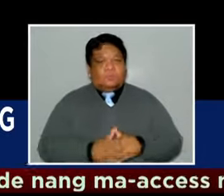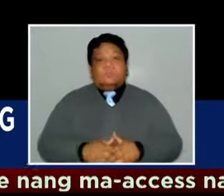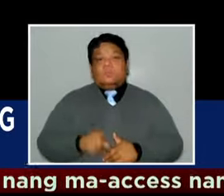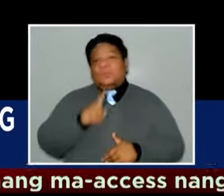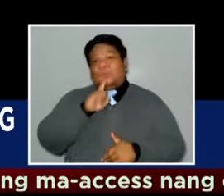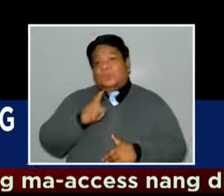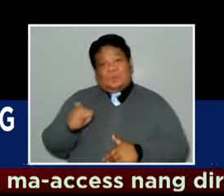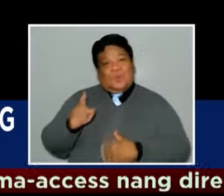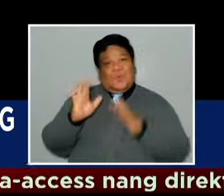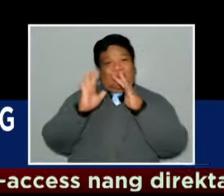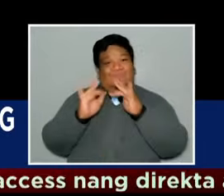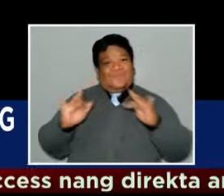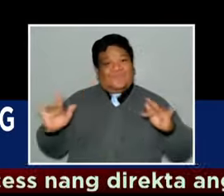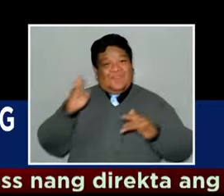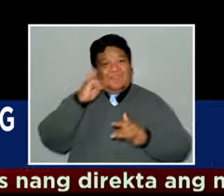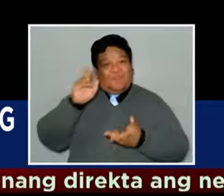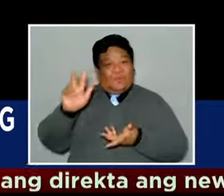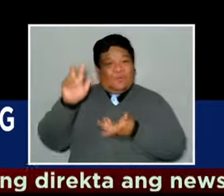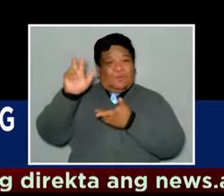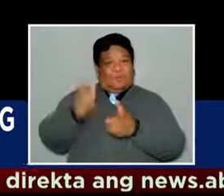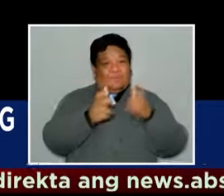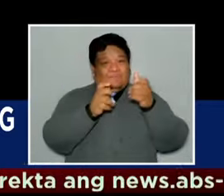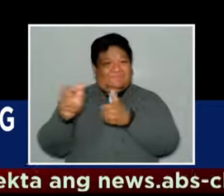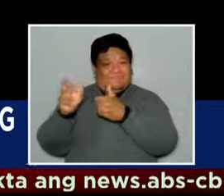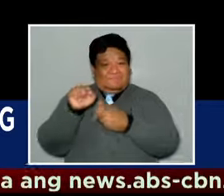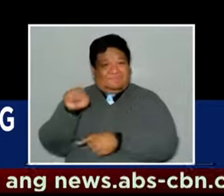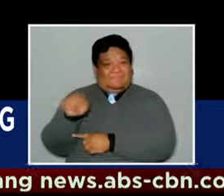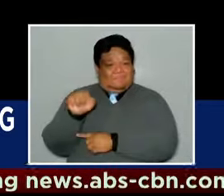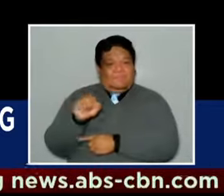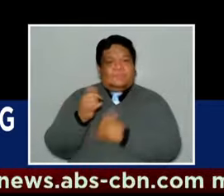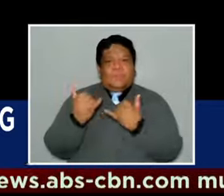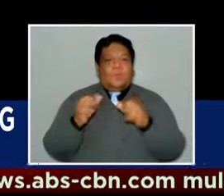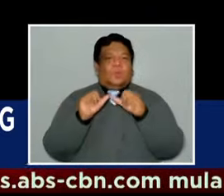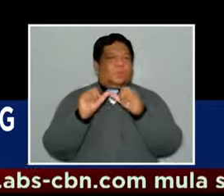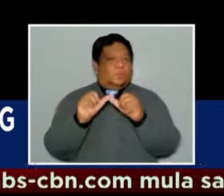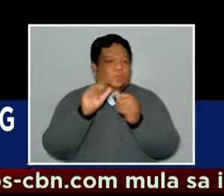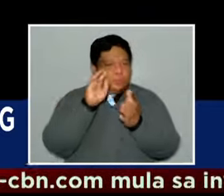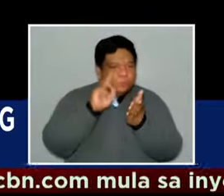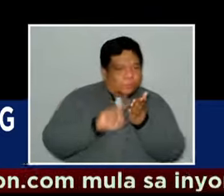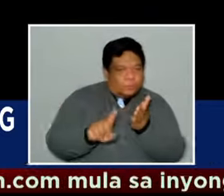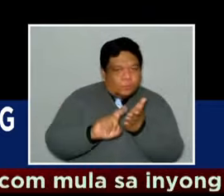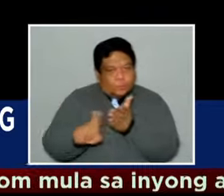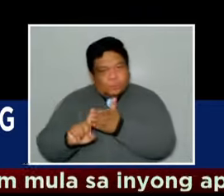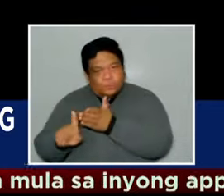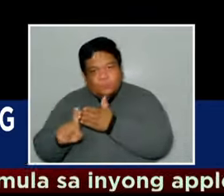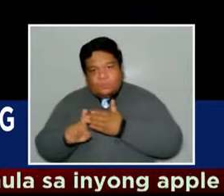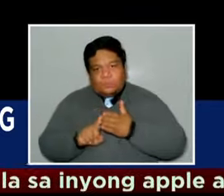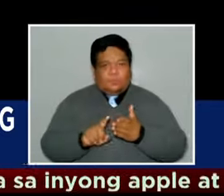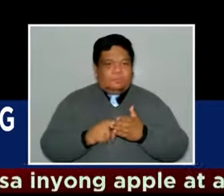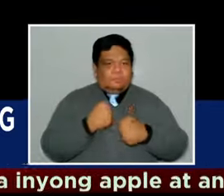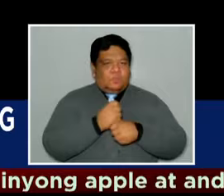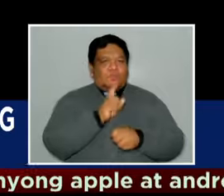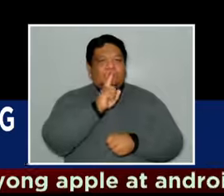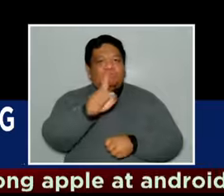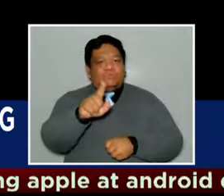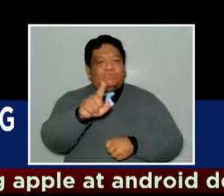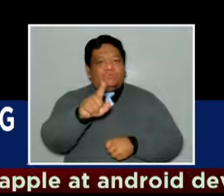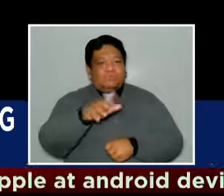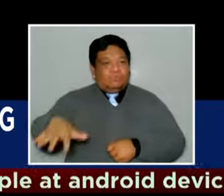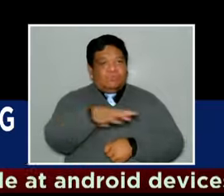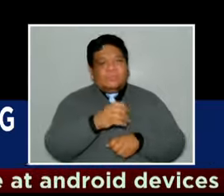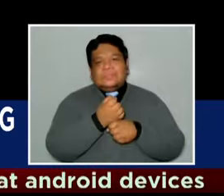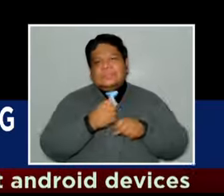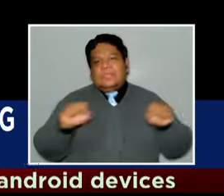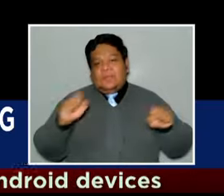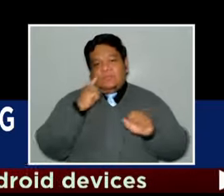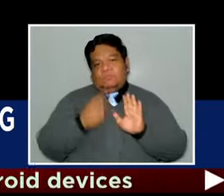Labella, iniimbisigahan na ang insidente habang sinisiguro na ligtas ang venue para sa mga performers.